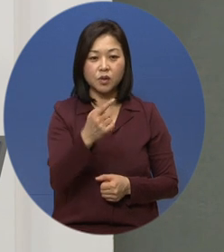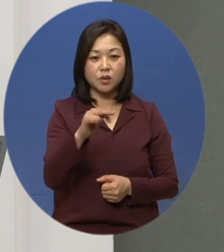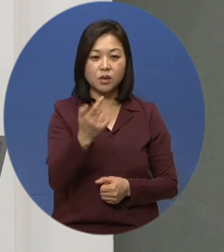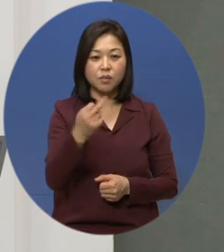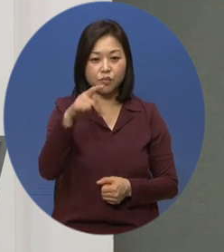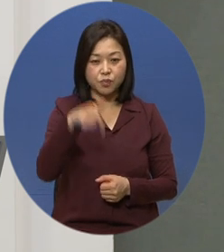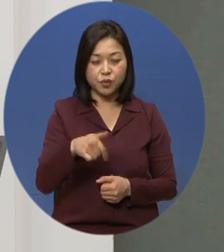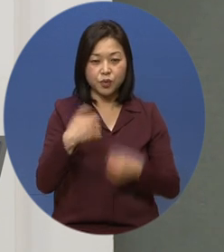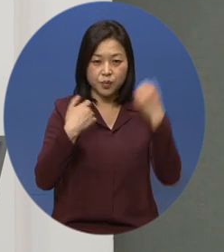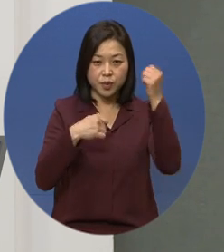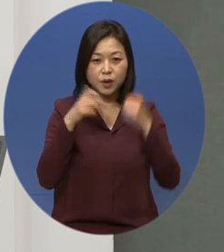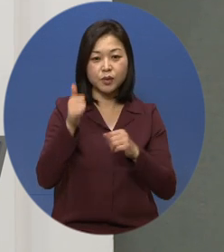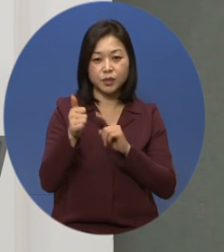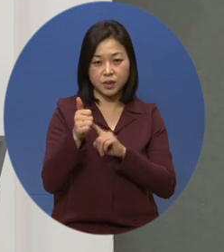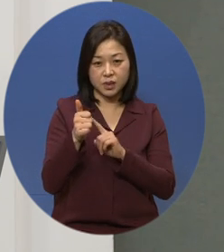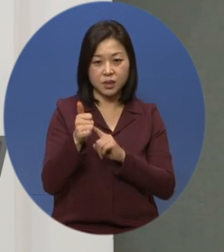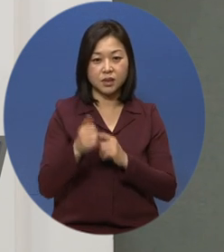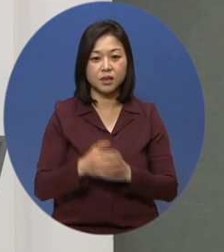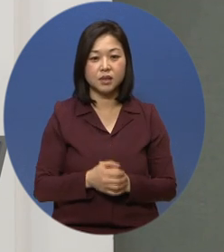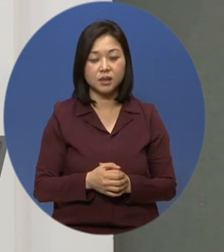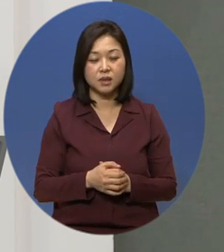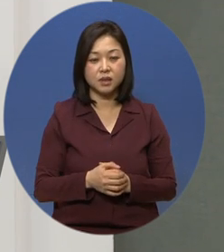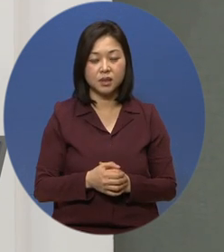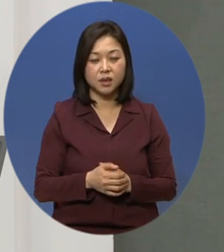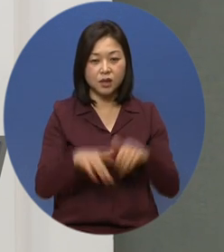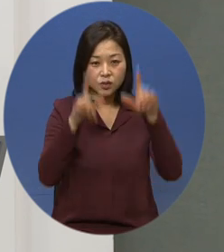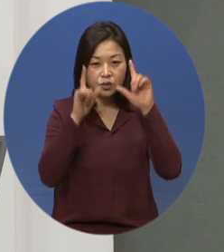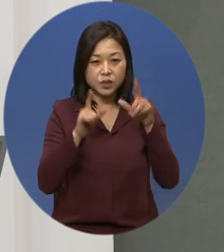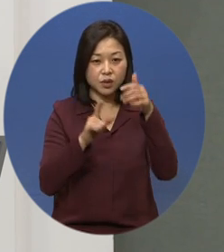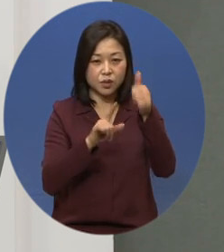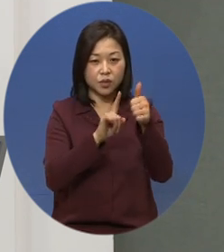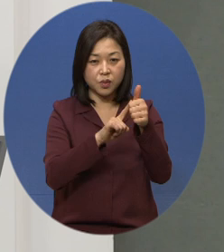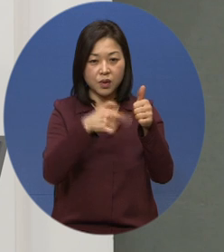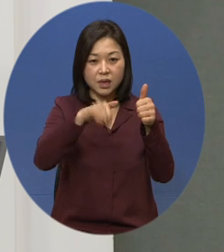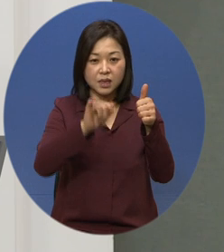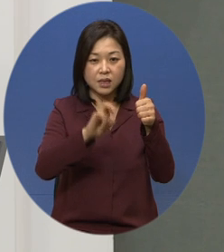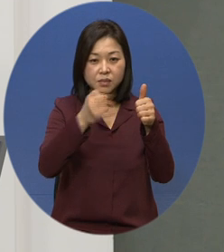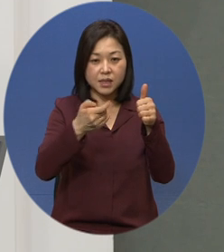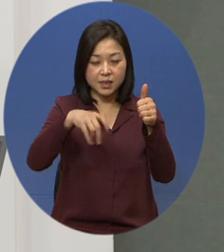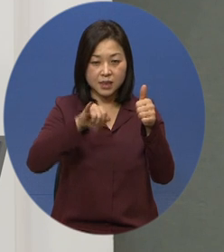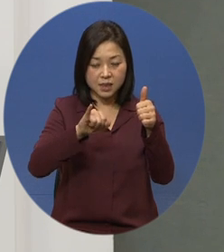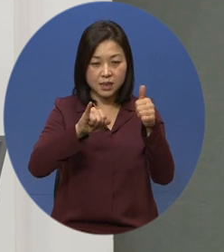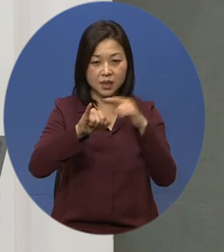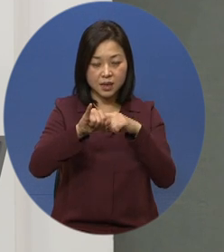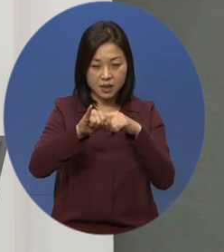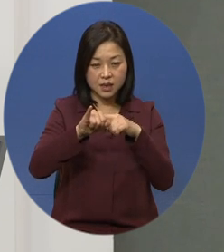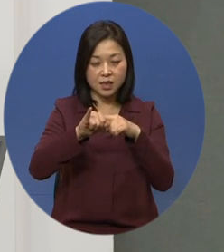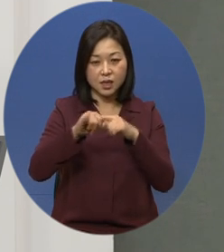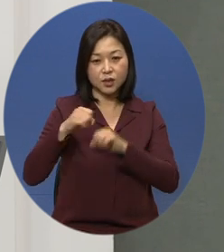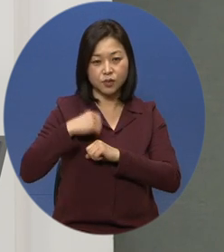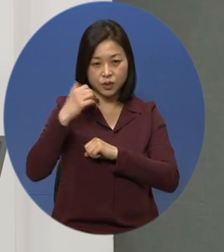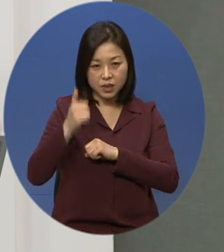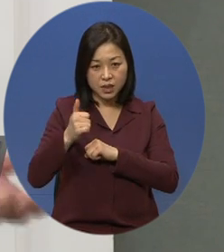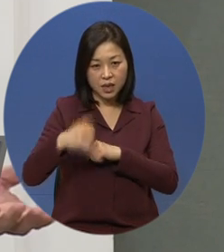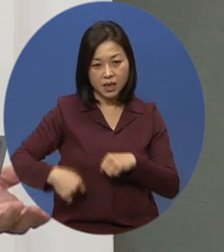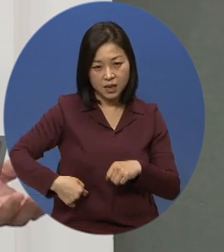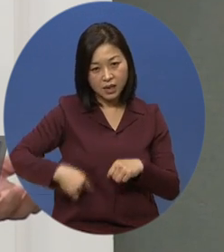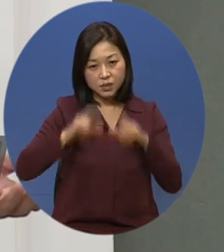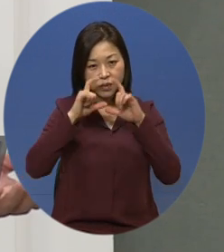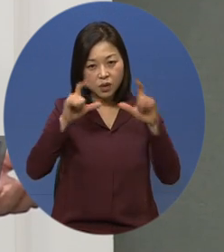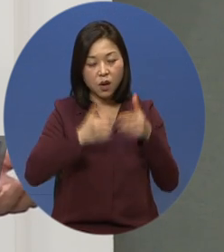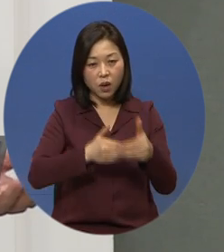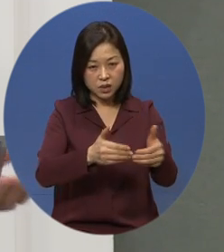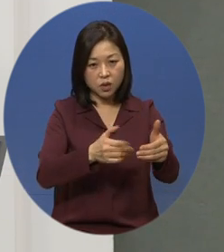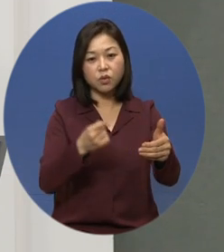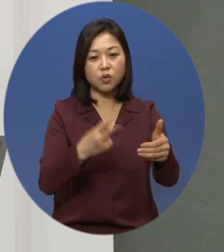섬 무배 우는 그 주인공의 김 의 이 탈영병 에 그 양심선언 의 과정이